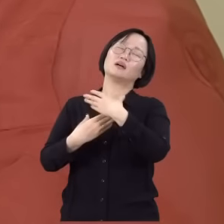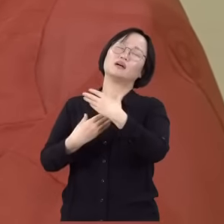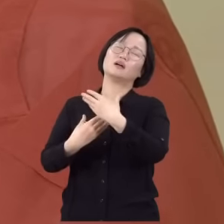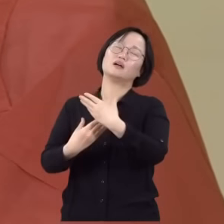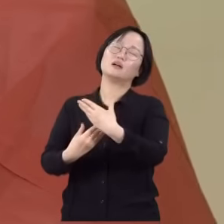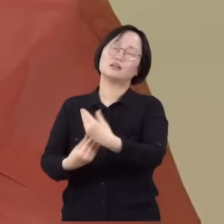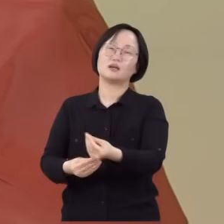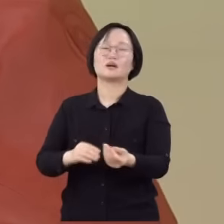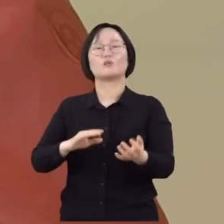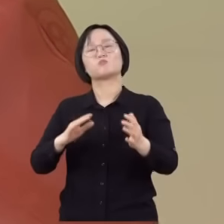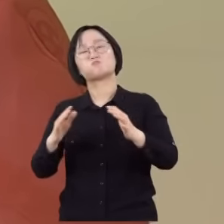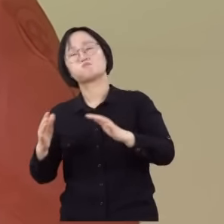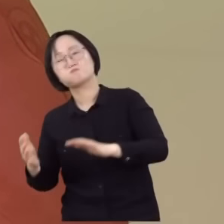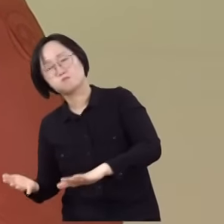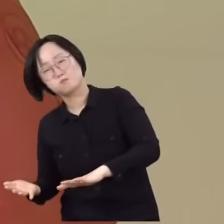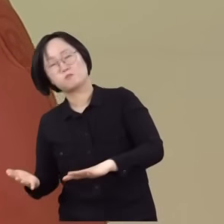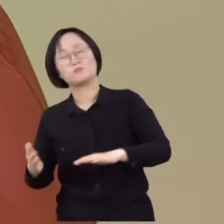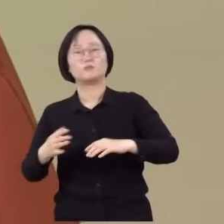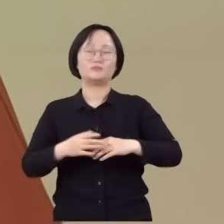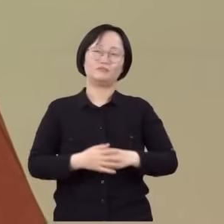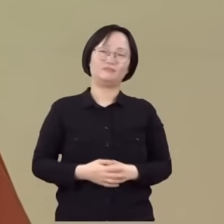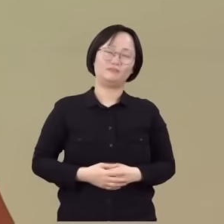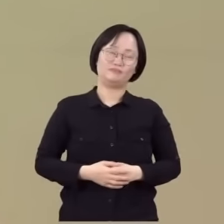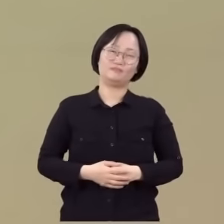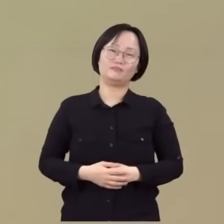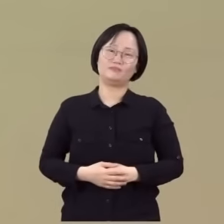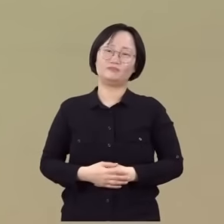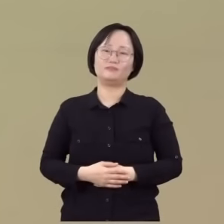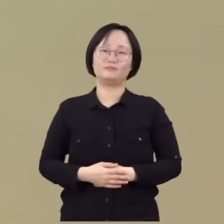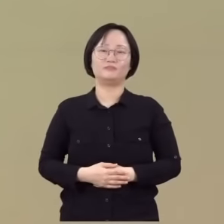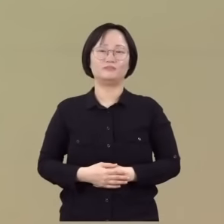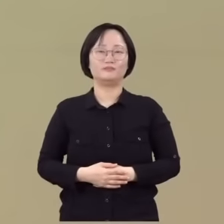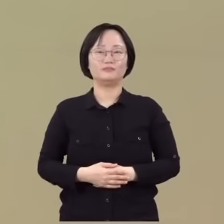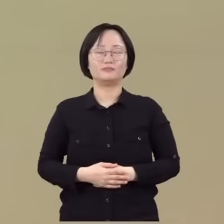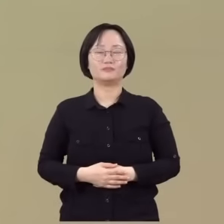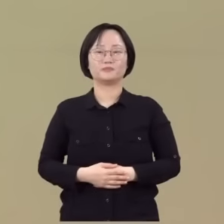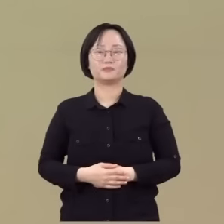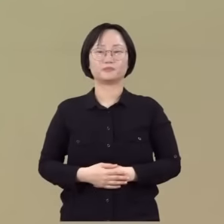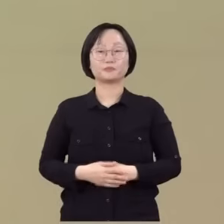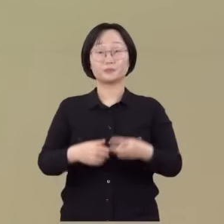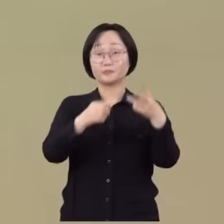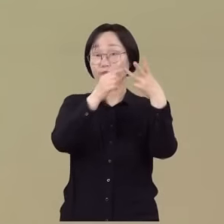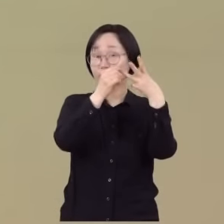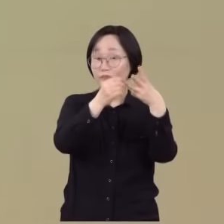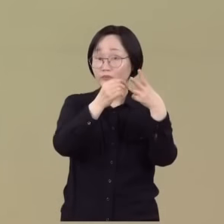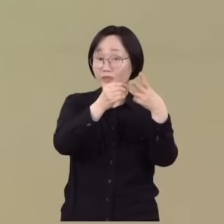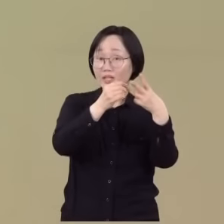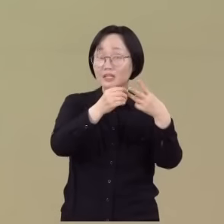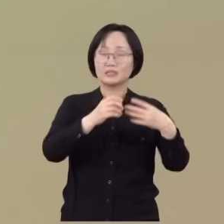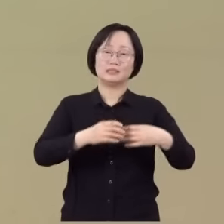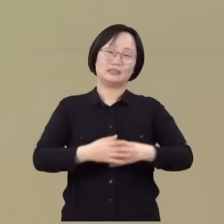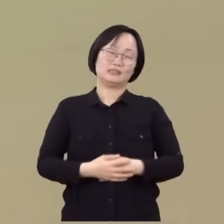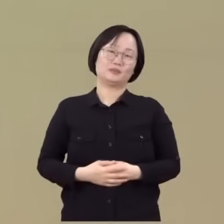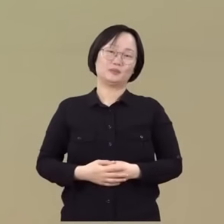편안하게 마음 편안하게 그렇게 세상을 떠나십니다 그다음에 세